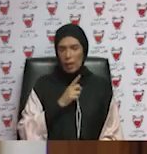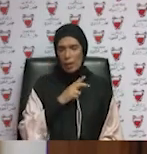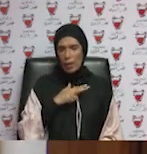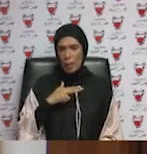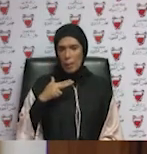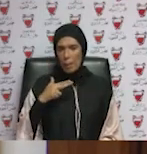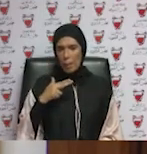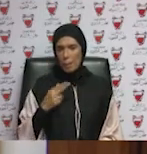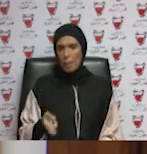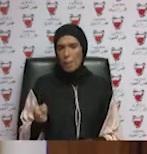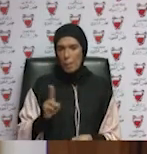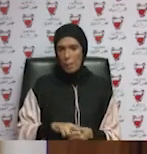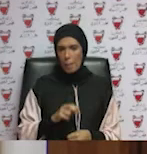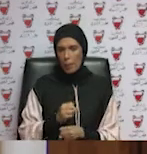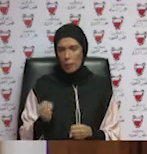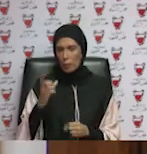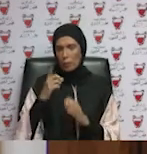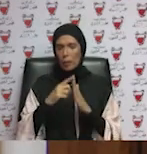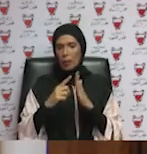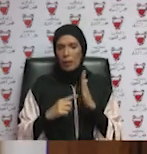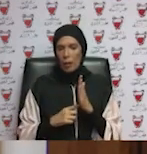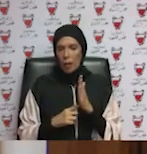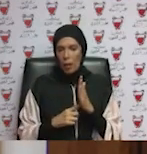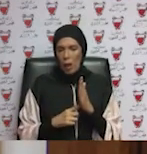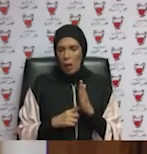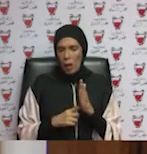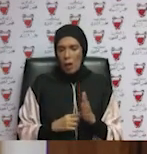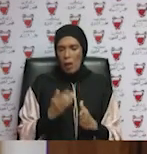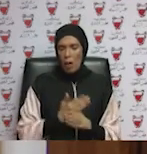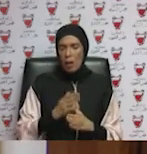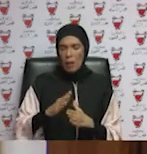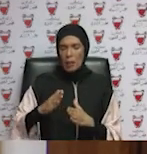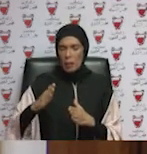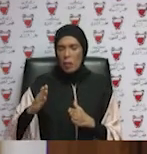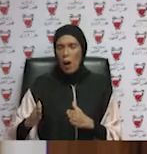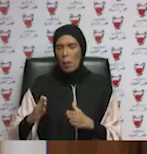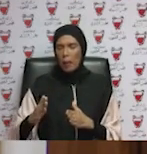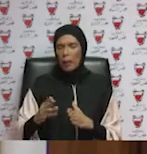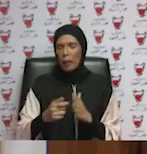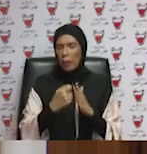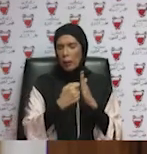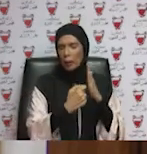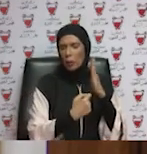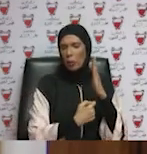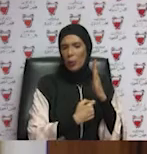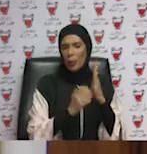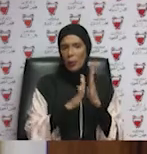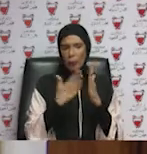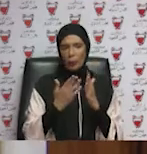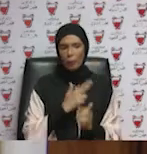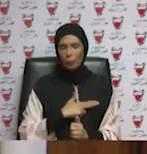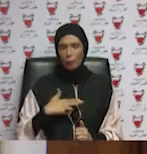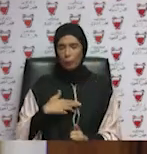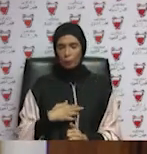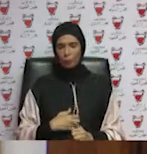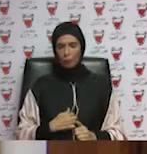في مشروع القانون للأسباب الواردة في مذكرة الحكومة وما كان بيّن أخي سعادة وزير الأشغال.